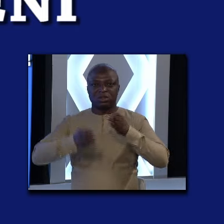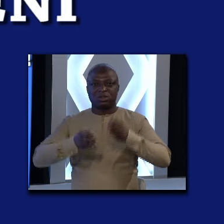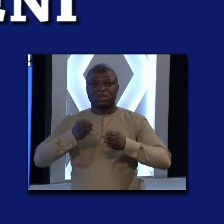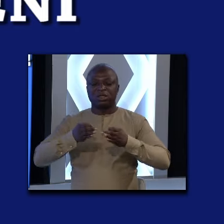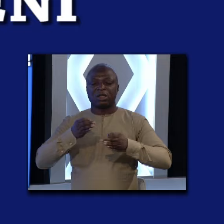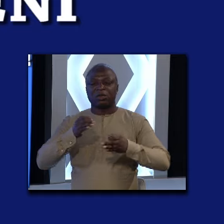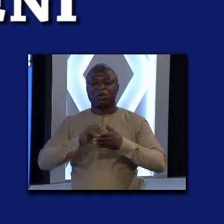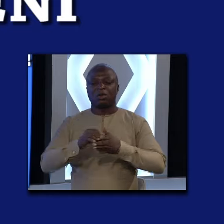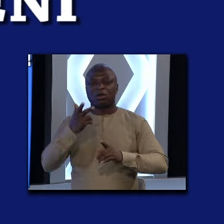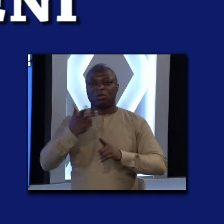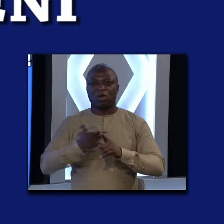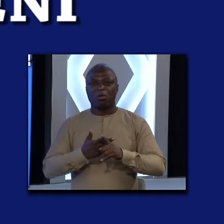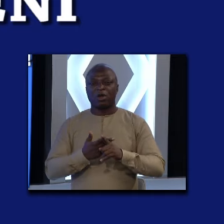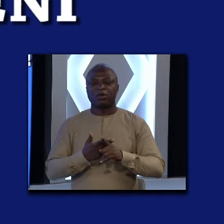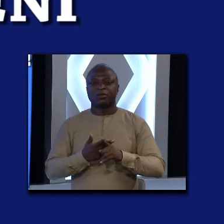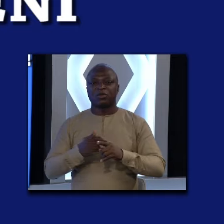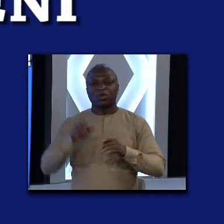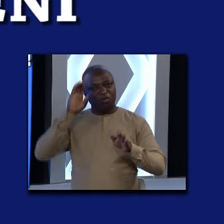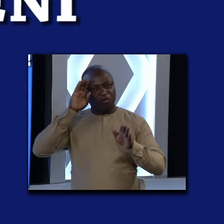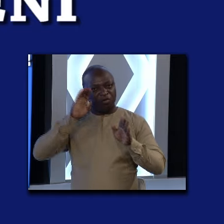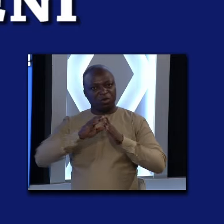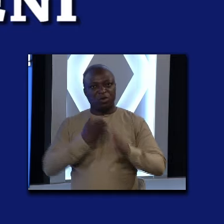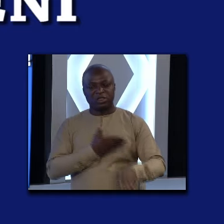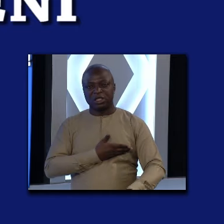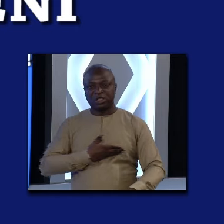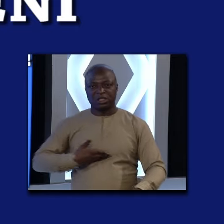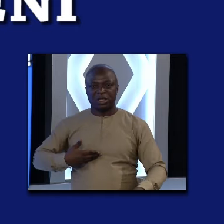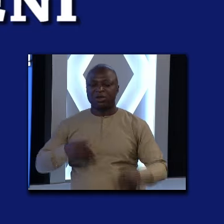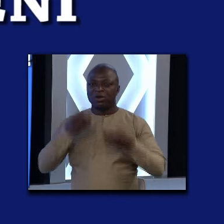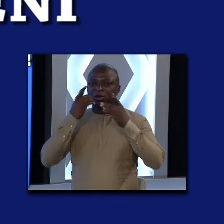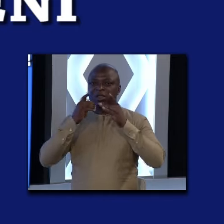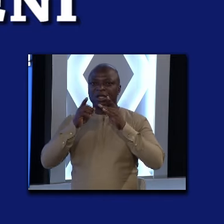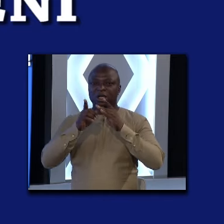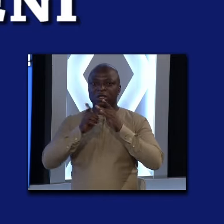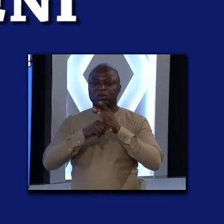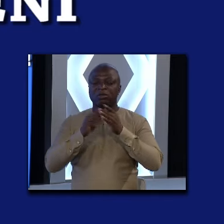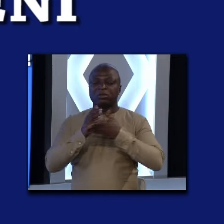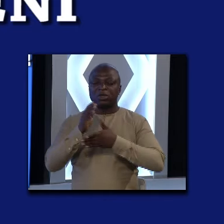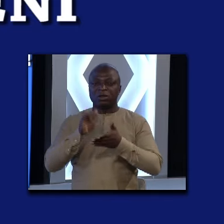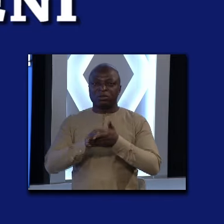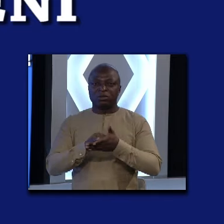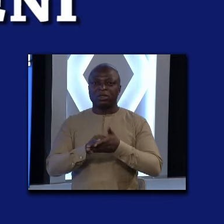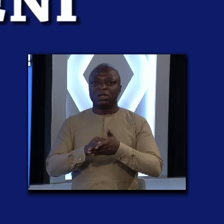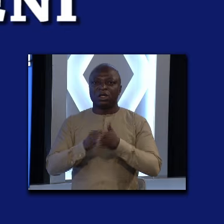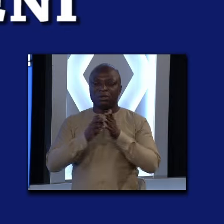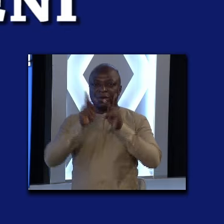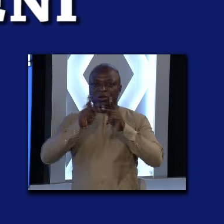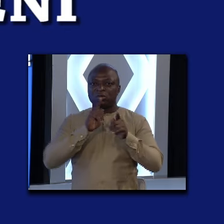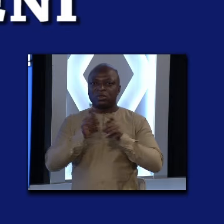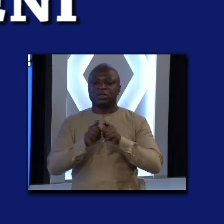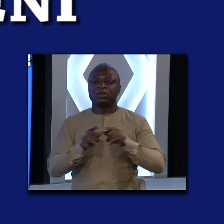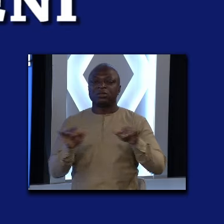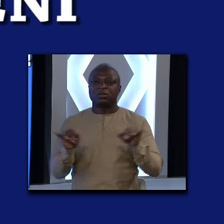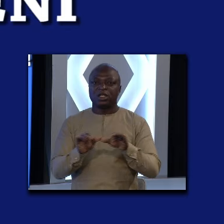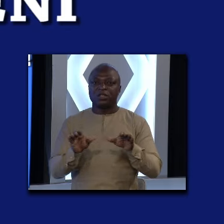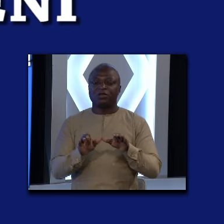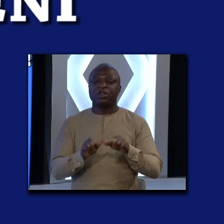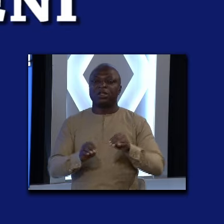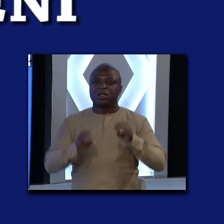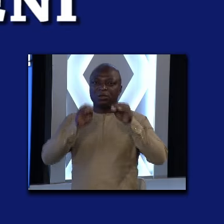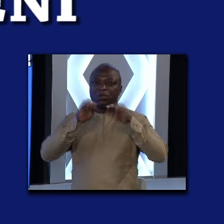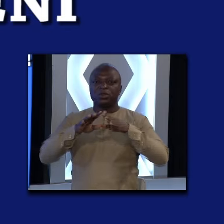de 3 mois. Une photo d'identité, une déclaration par laquelle l'intéressé certifie qu'il pose